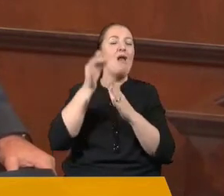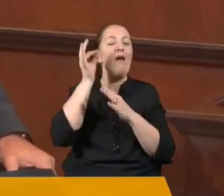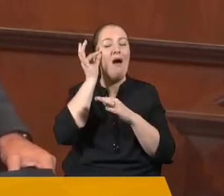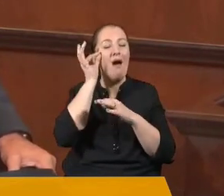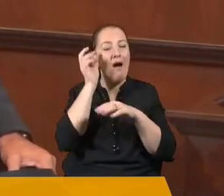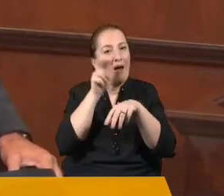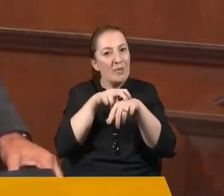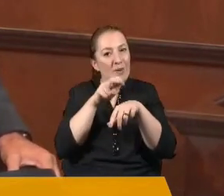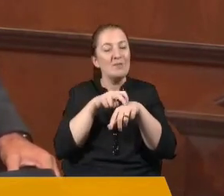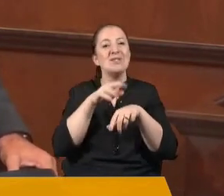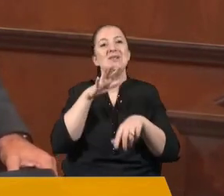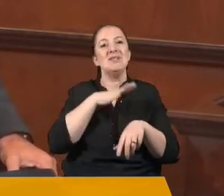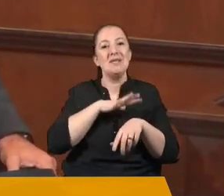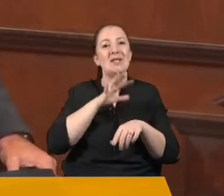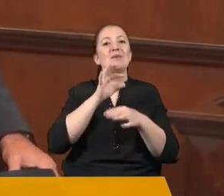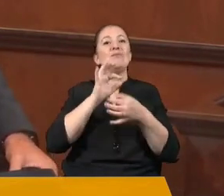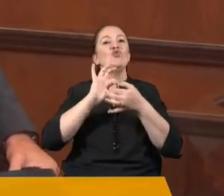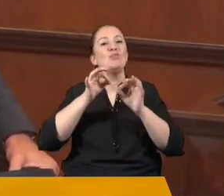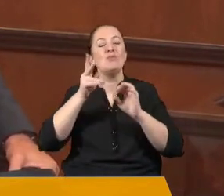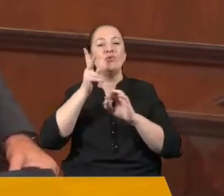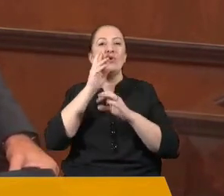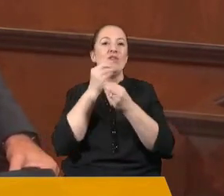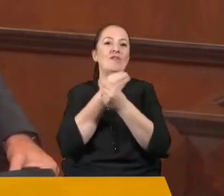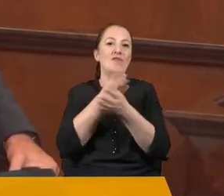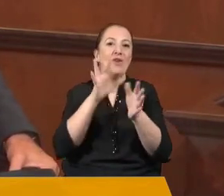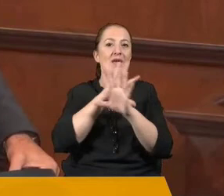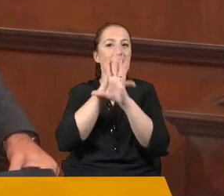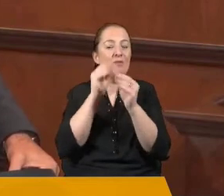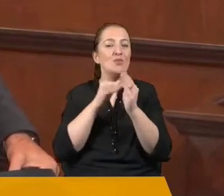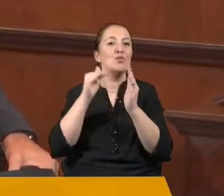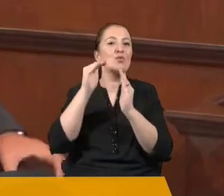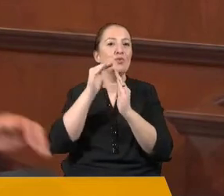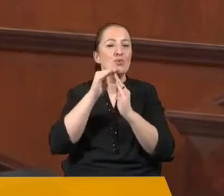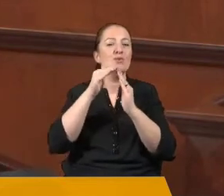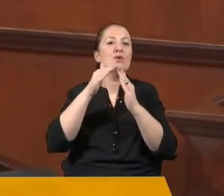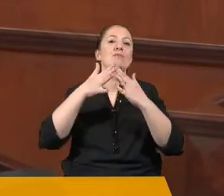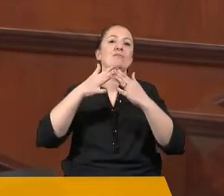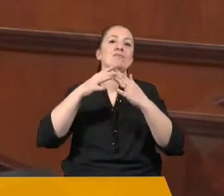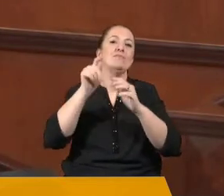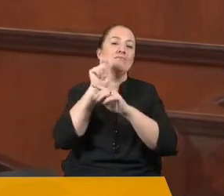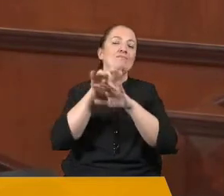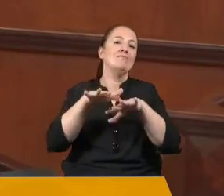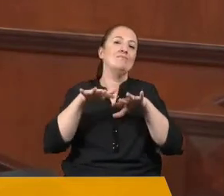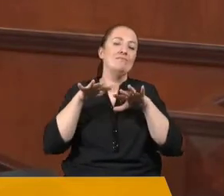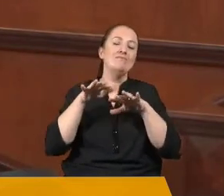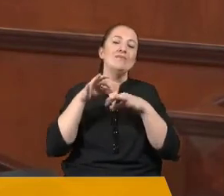temennilerimle sözlerime son veriyor. Hepinizi, yüce heyetinizi sevgi ve saygılarımla selamlıyorum.